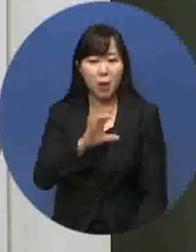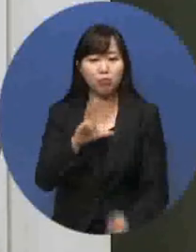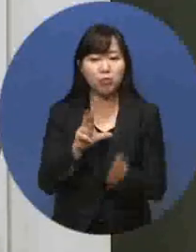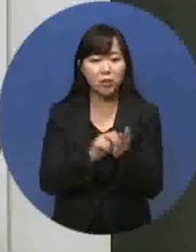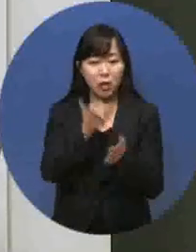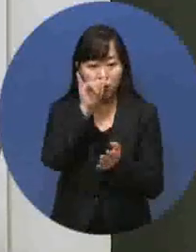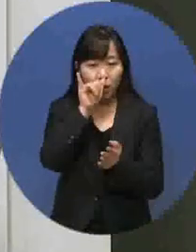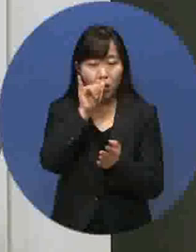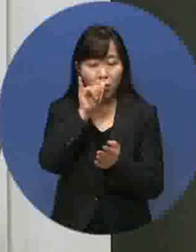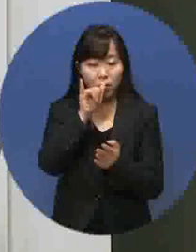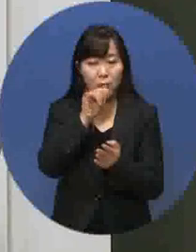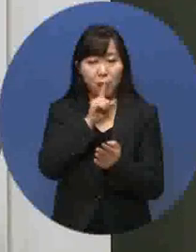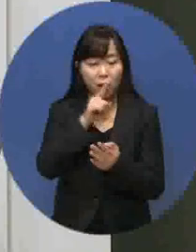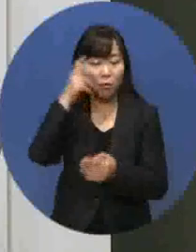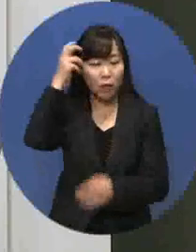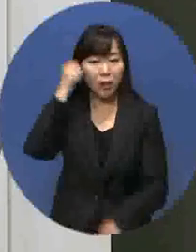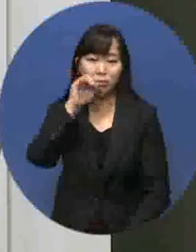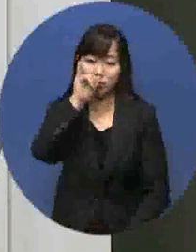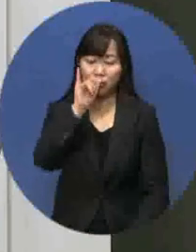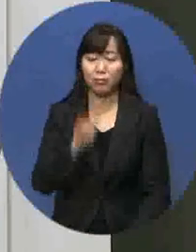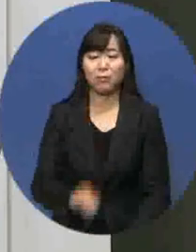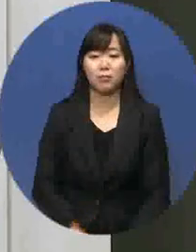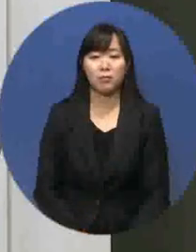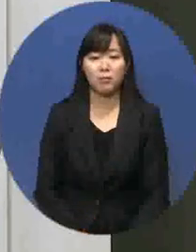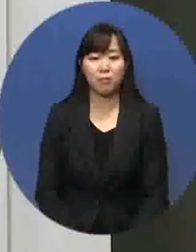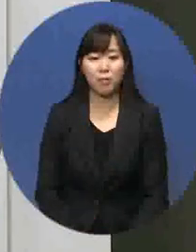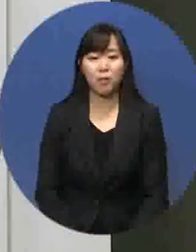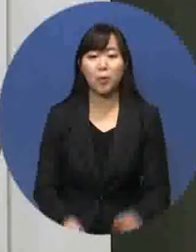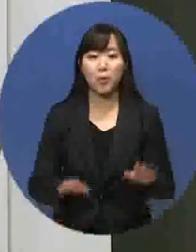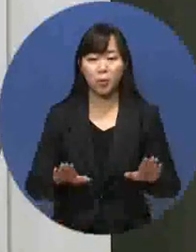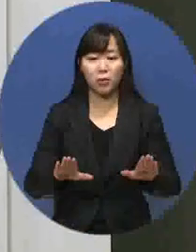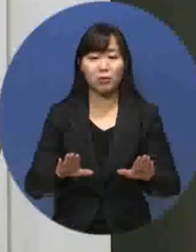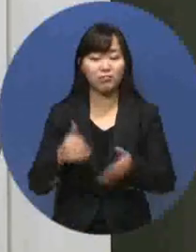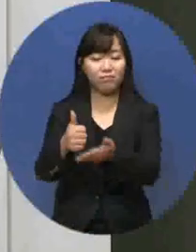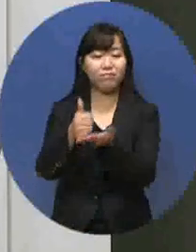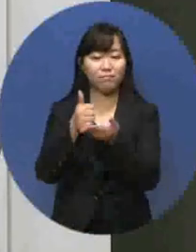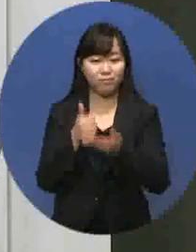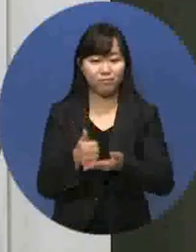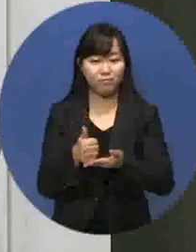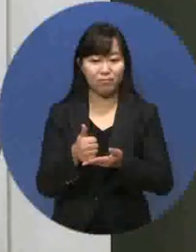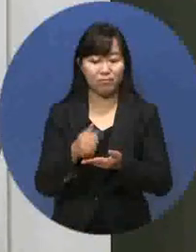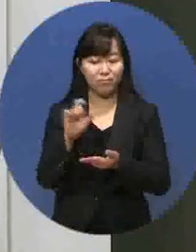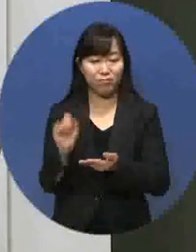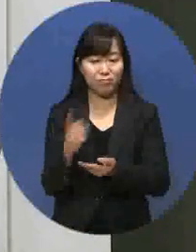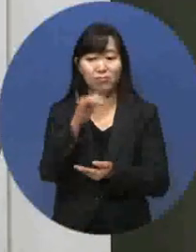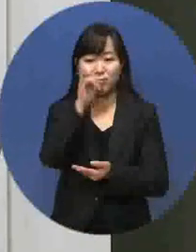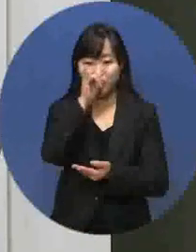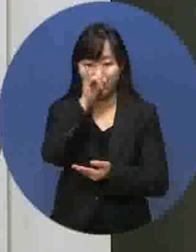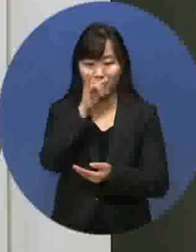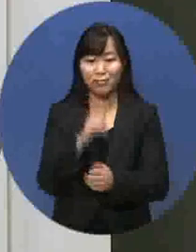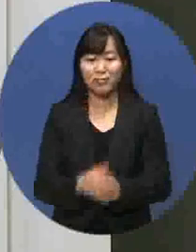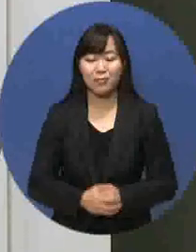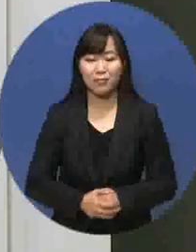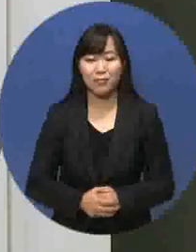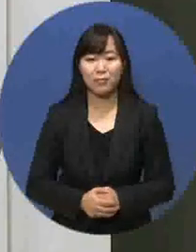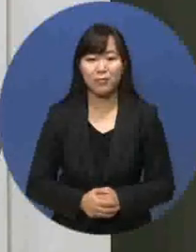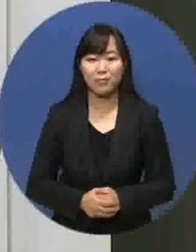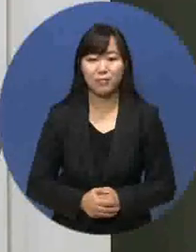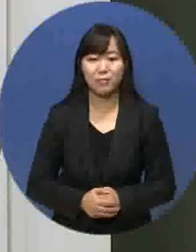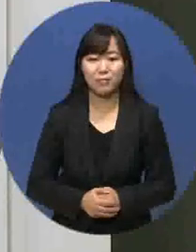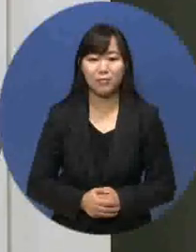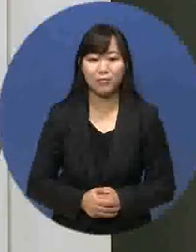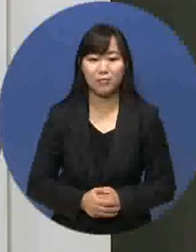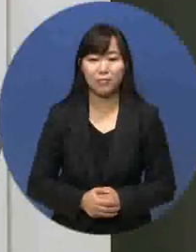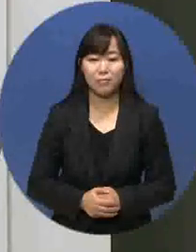거 저도 기억이 나요. 그래서 사실 오늘 이 자리에 모시는 상당히 어떤 계기도